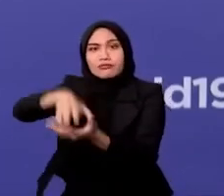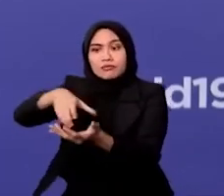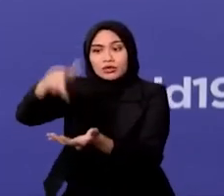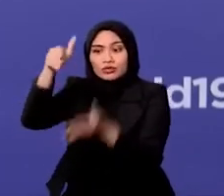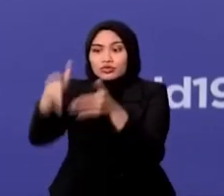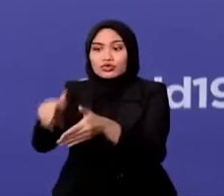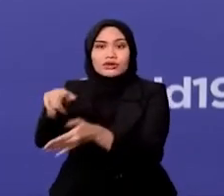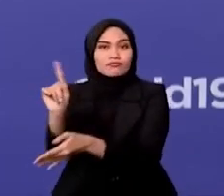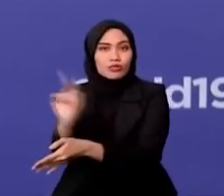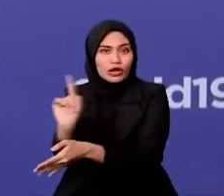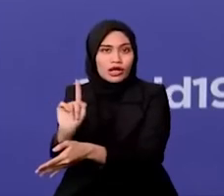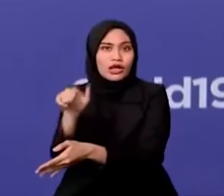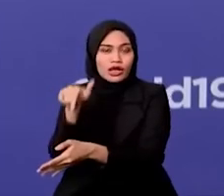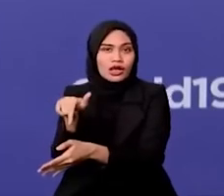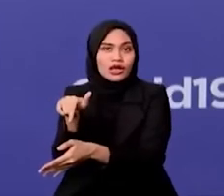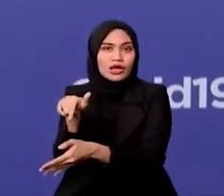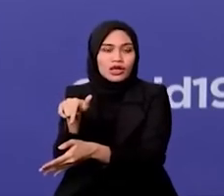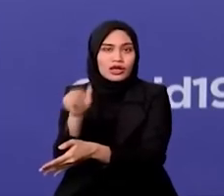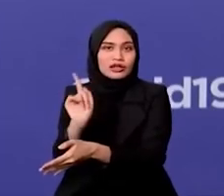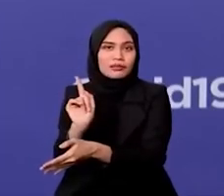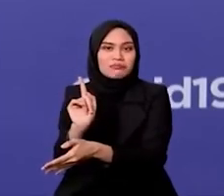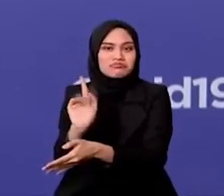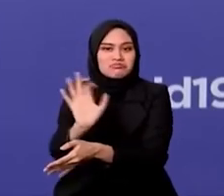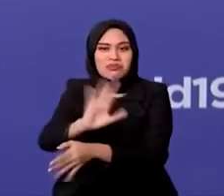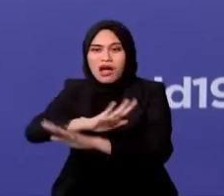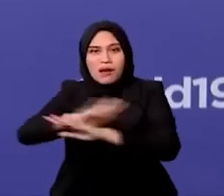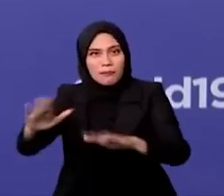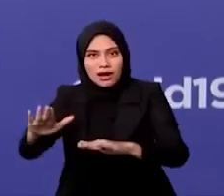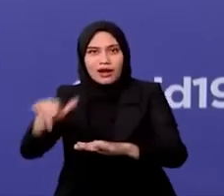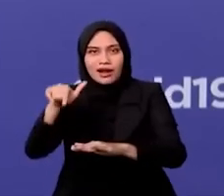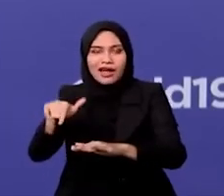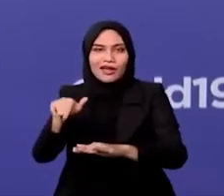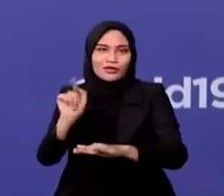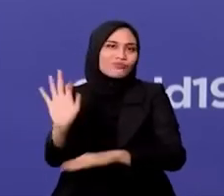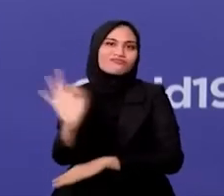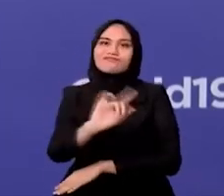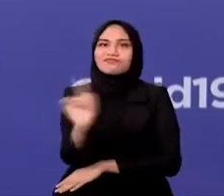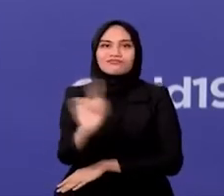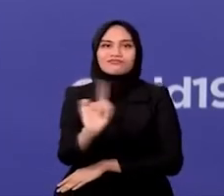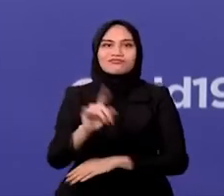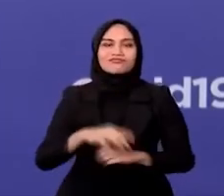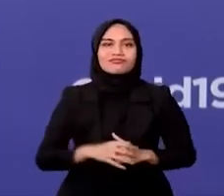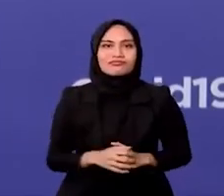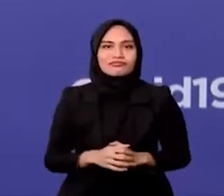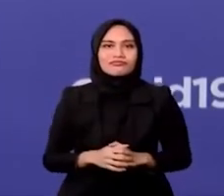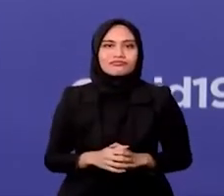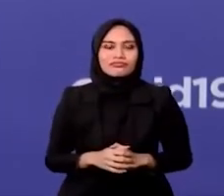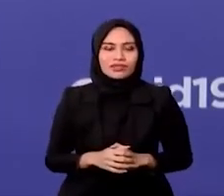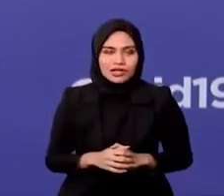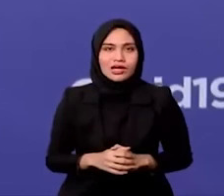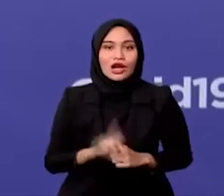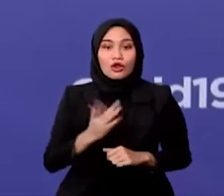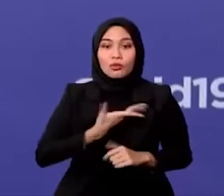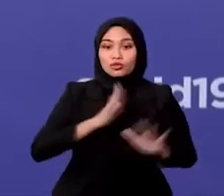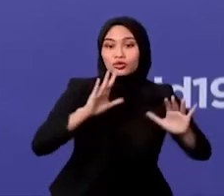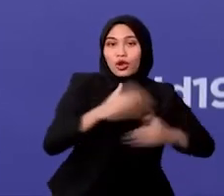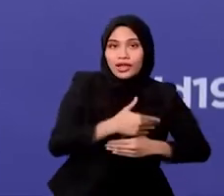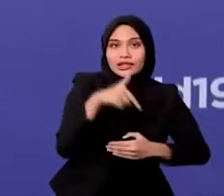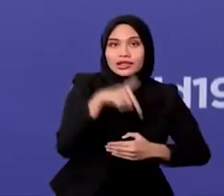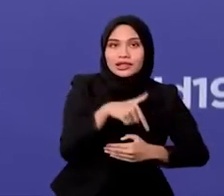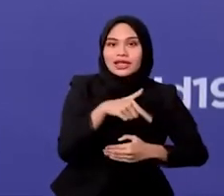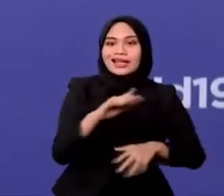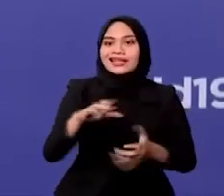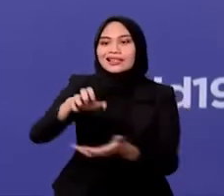19/4 karena alasan tidak aman copied yakinkan bahwa lingkungan tempat salat